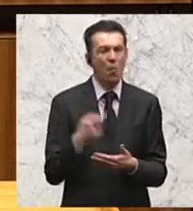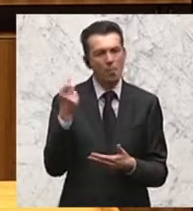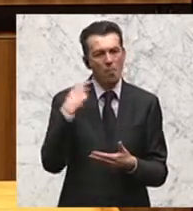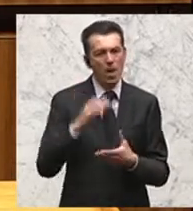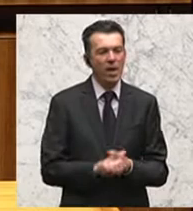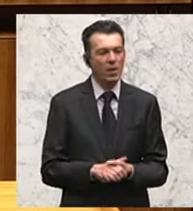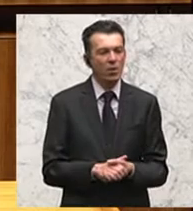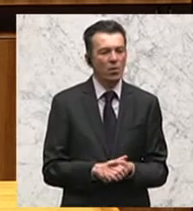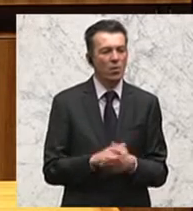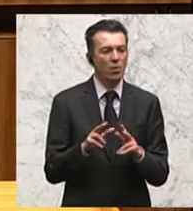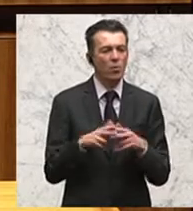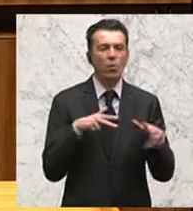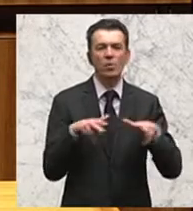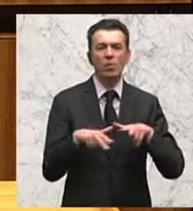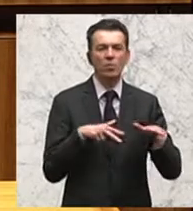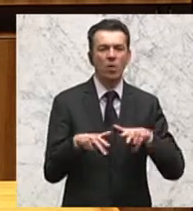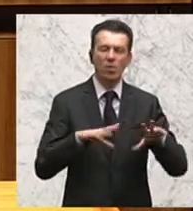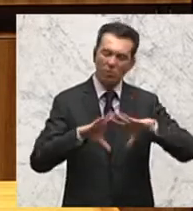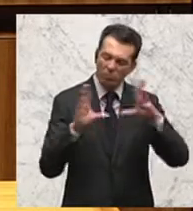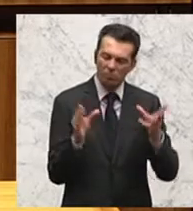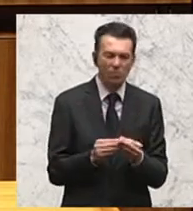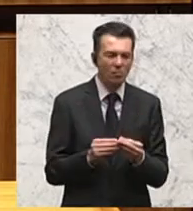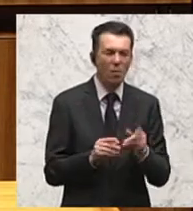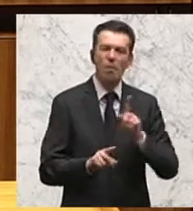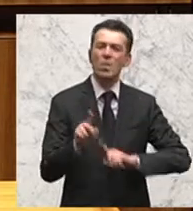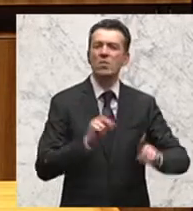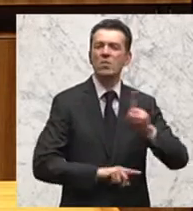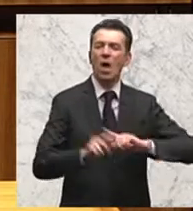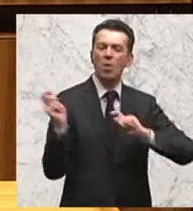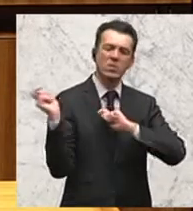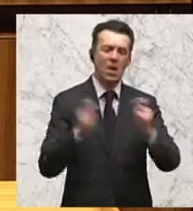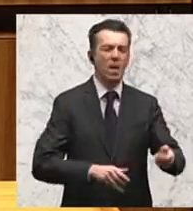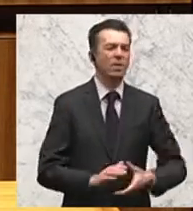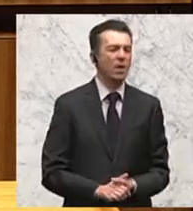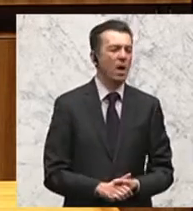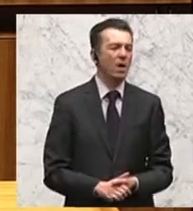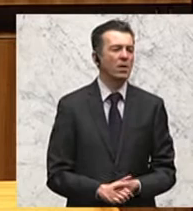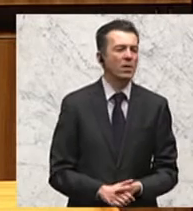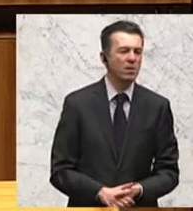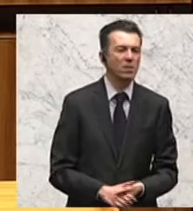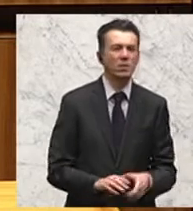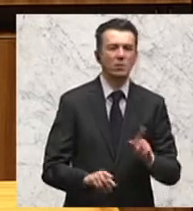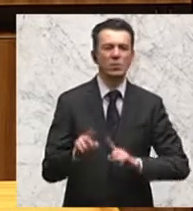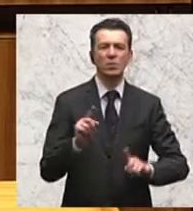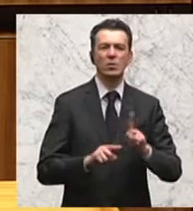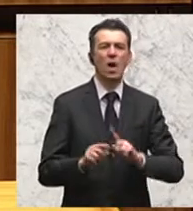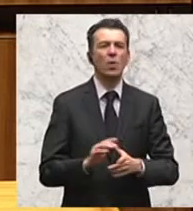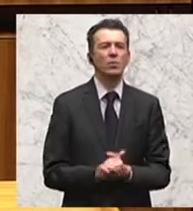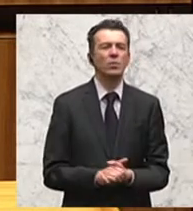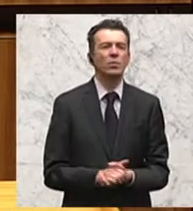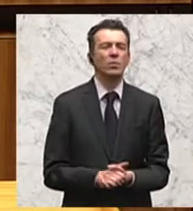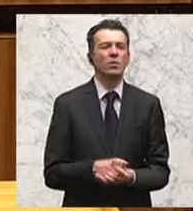dieser Bundesregierung im Bausch und Bogen der Misstrauensantrag ausgesprochen wird, das Misstrauen ausgesprochen wird, denn